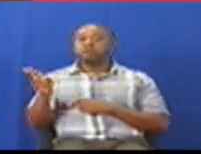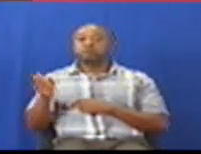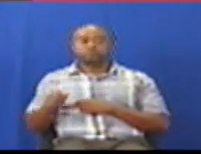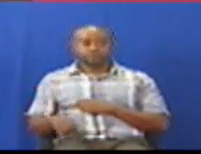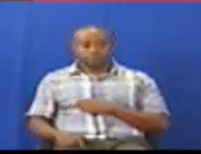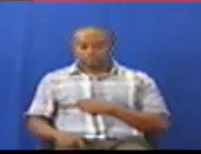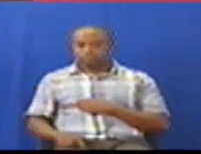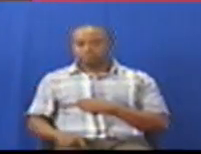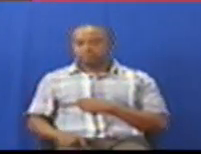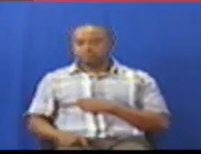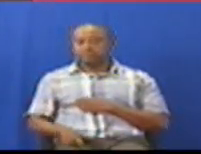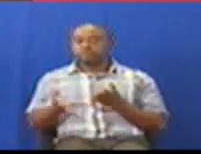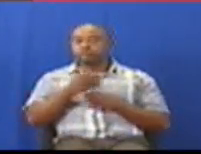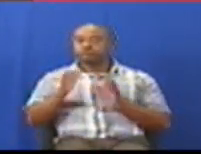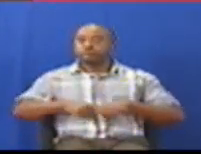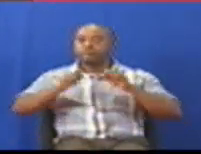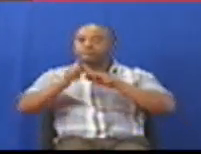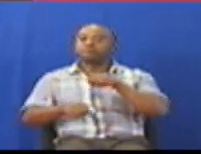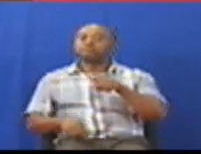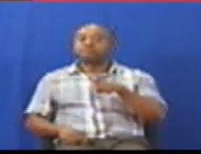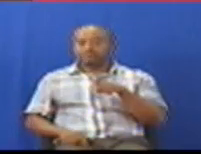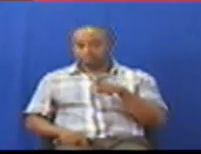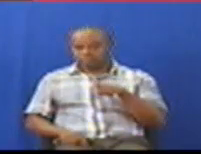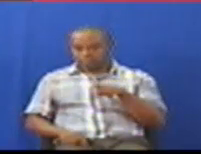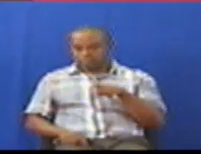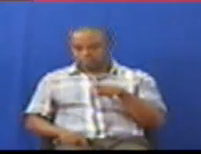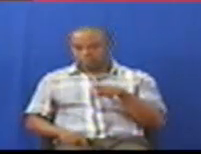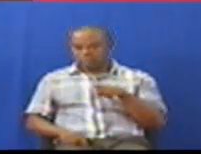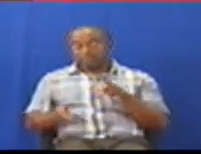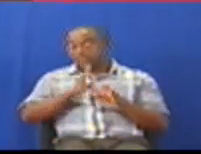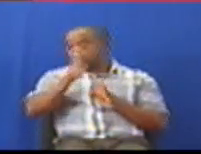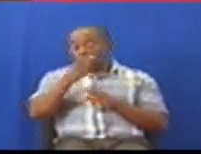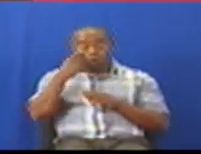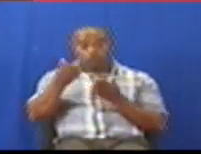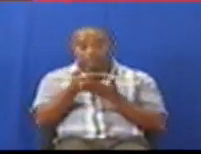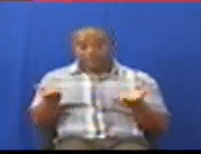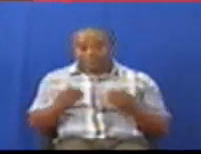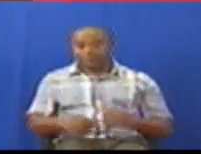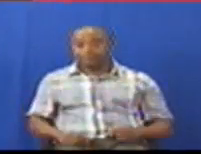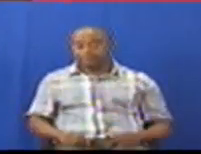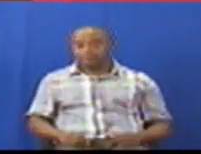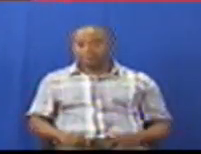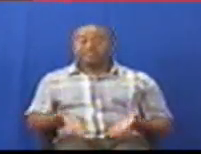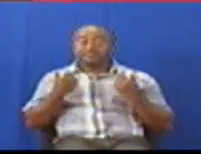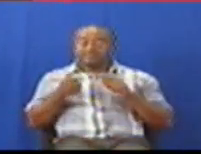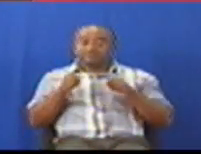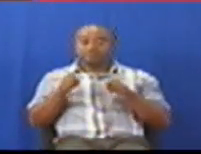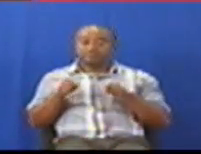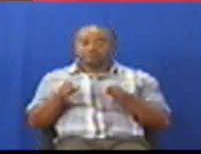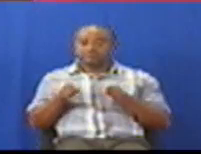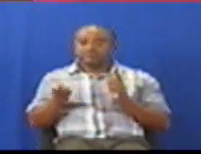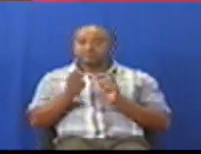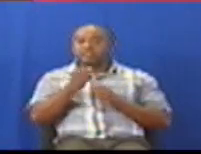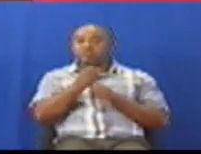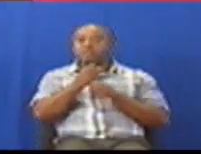nani mamlaka ya miji midogo. Sijaona popote pale ambapo hii ndio bajeti